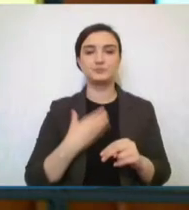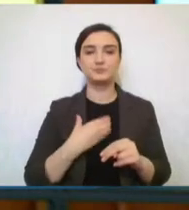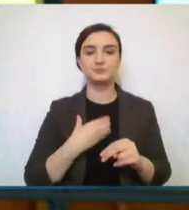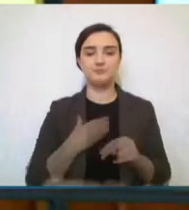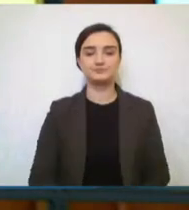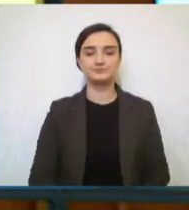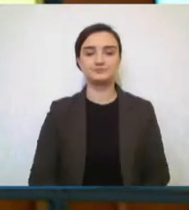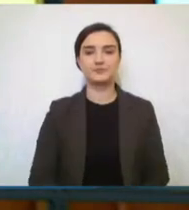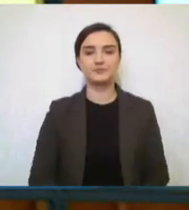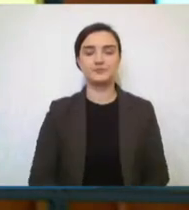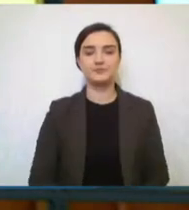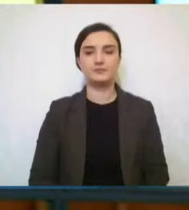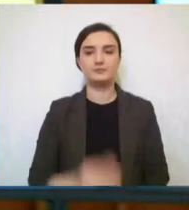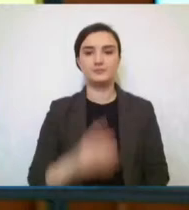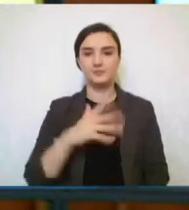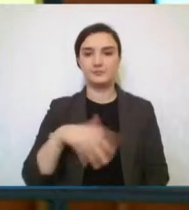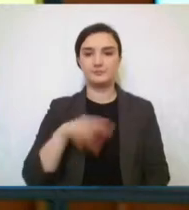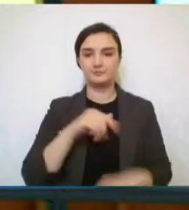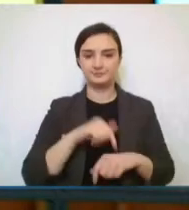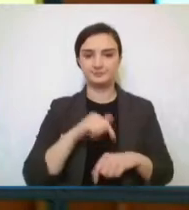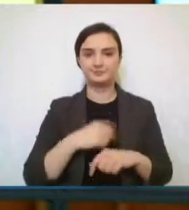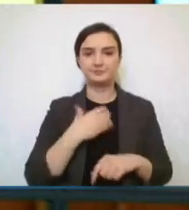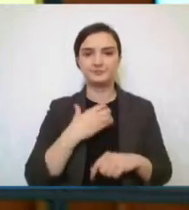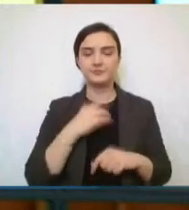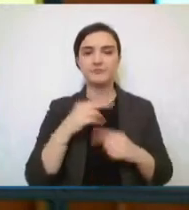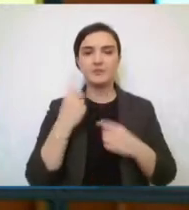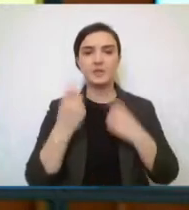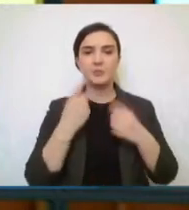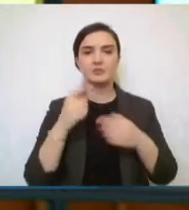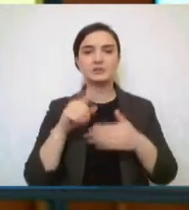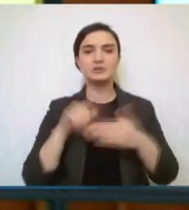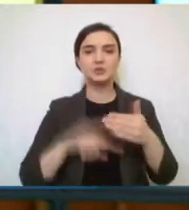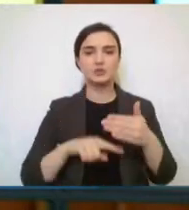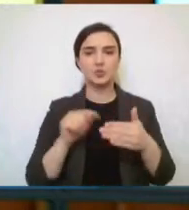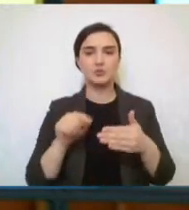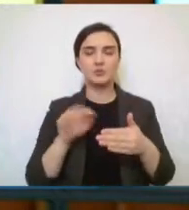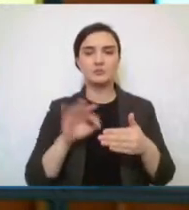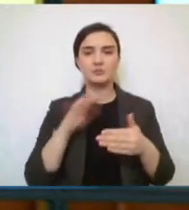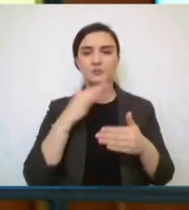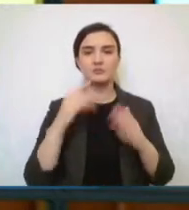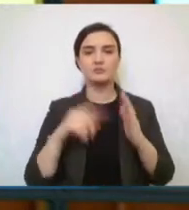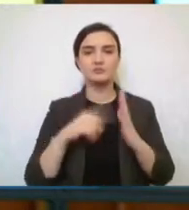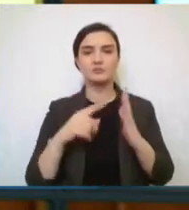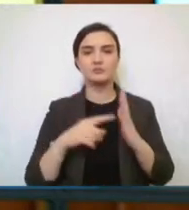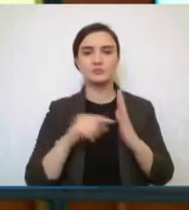ინფორმაციის სანდოობა, რომელიც ბევრ კითხვას ბადებს, იქნება სწორედ ჩვენი გადაცემის